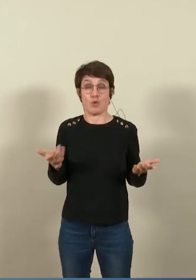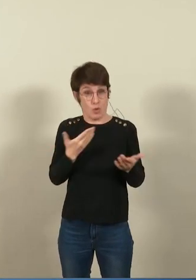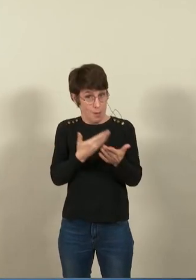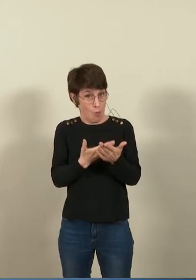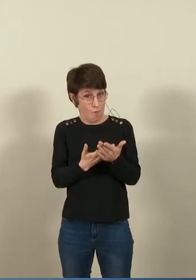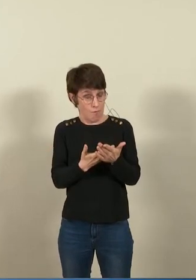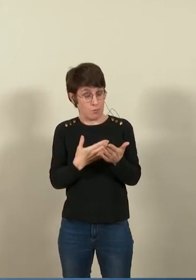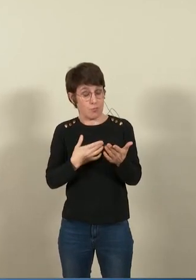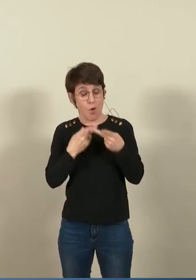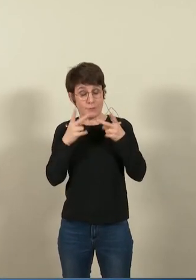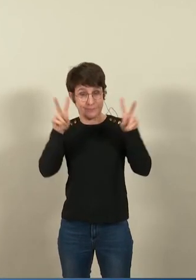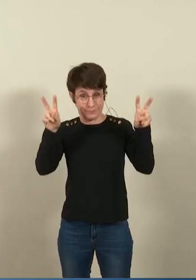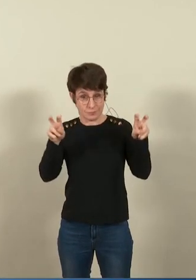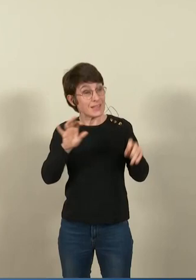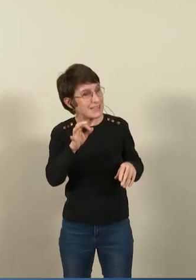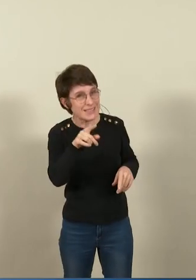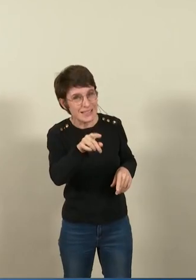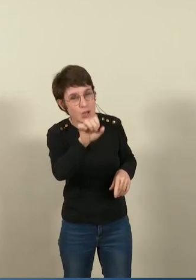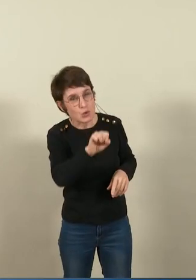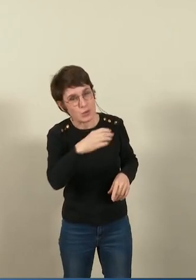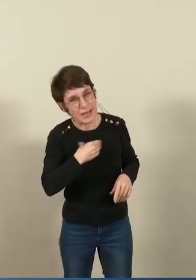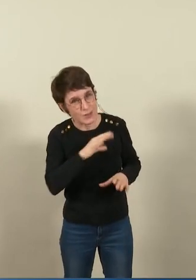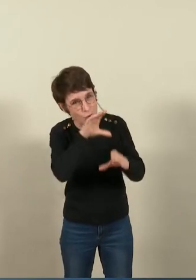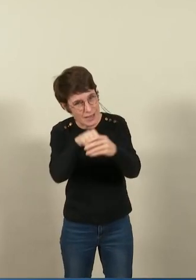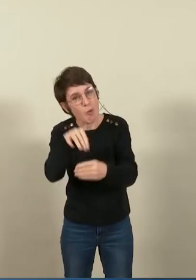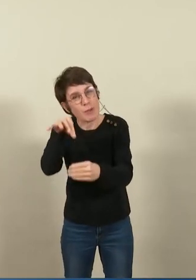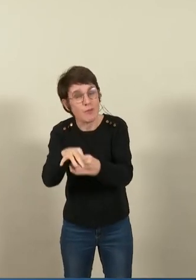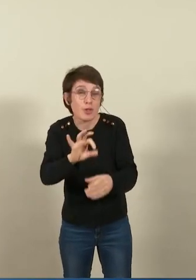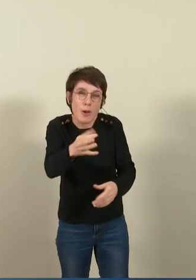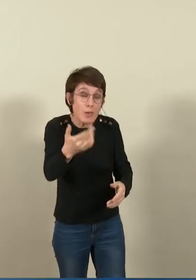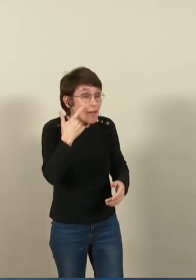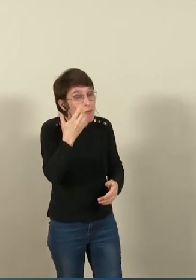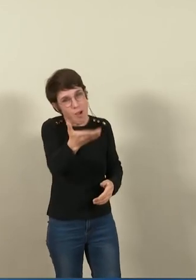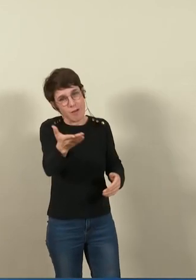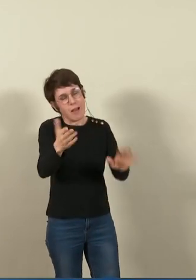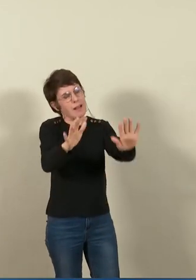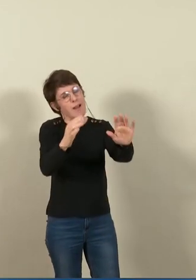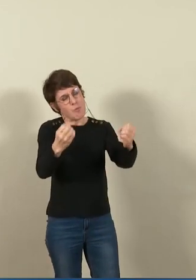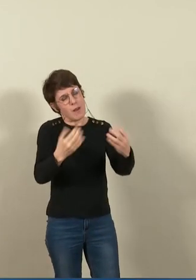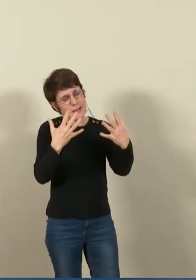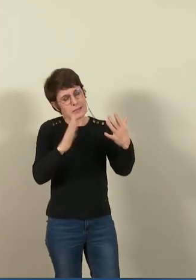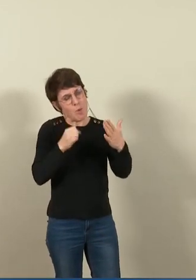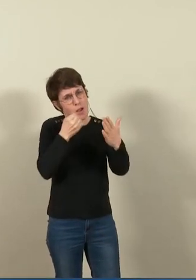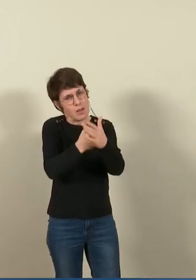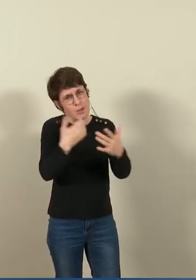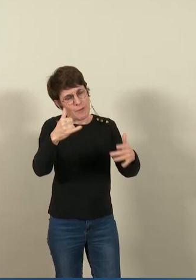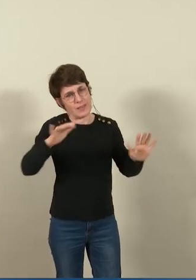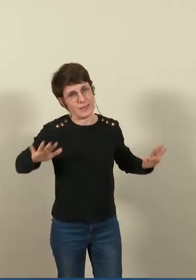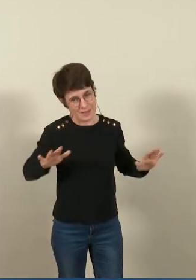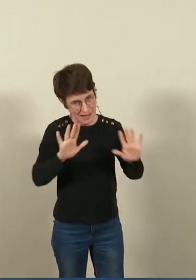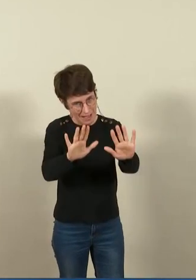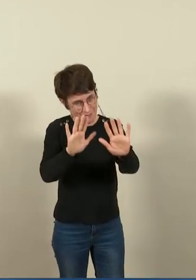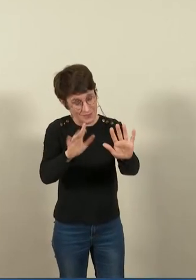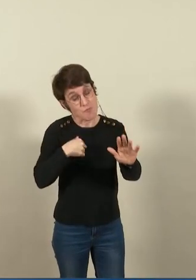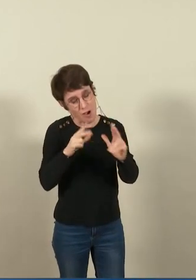cite si les socialistes aussi français ben oui c'est justement ah ben regardez bien attendez laissez-moi finir mon intervention justement c'est là